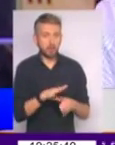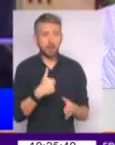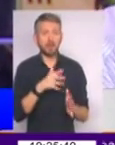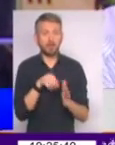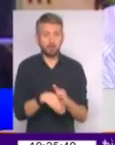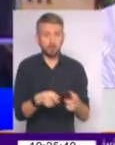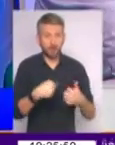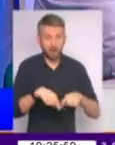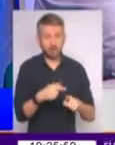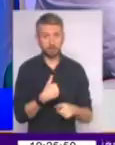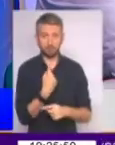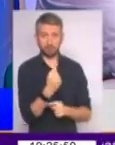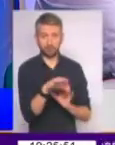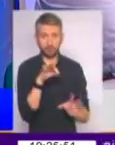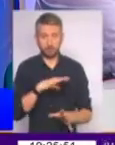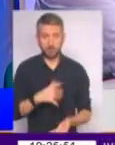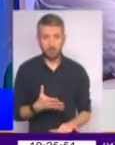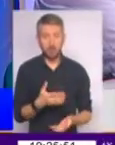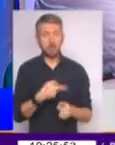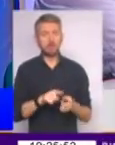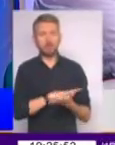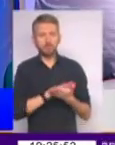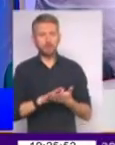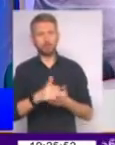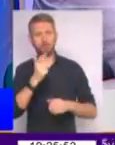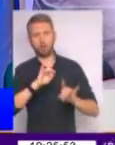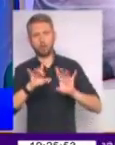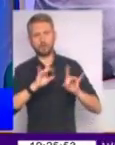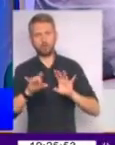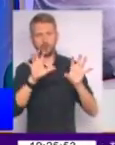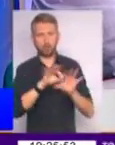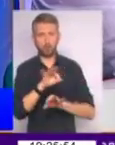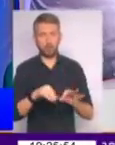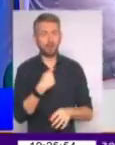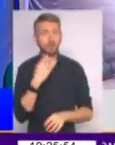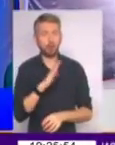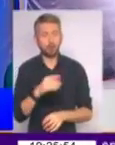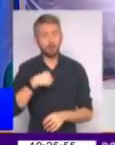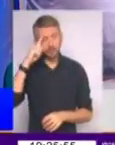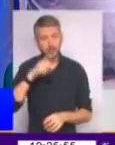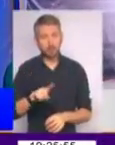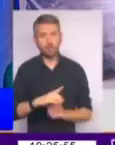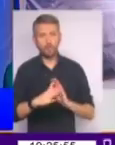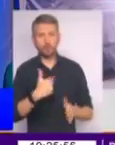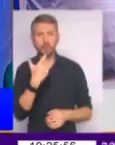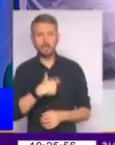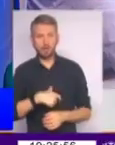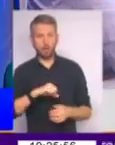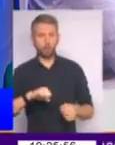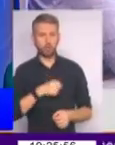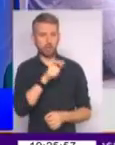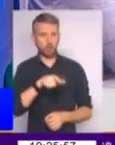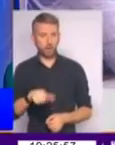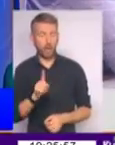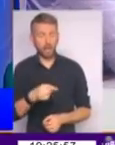є мажоритарник. І повірте, це виключно популістичний законопроект. Не голосуючи за нього, я знав, що я викличу на себе обурення людей.